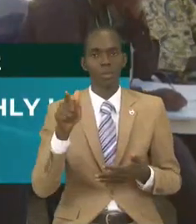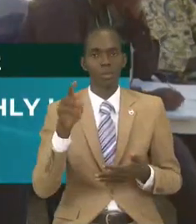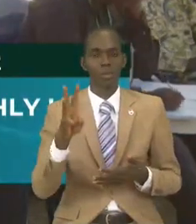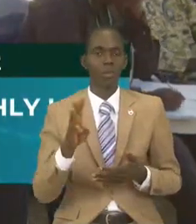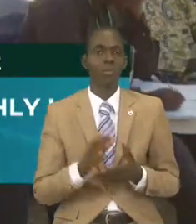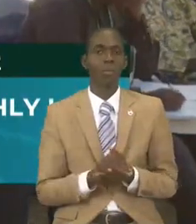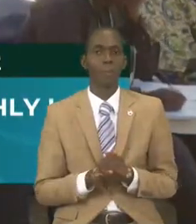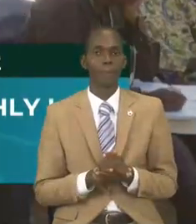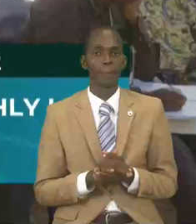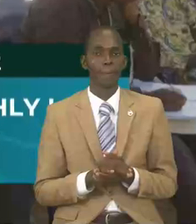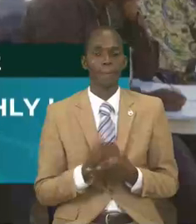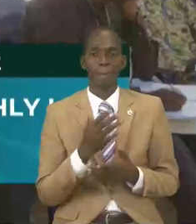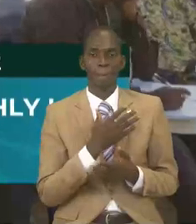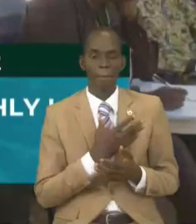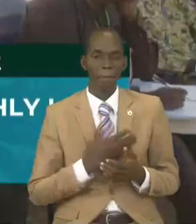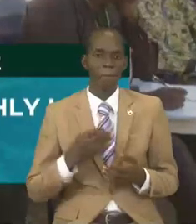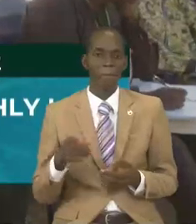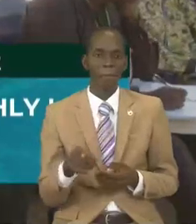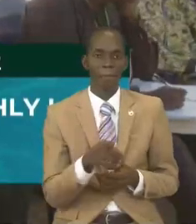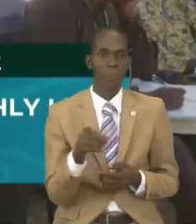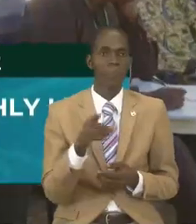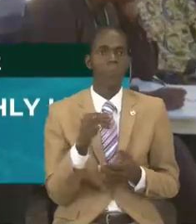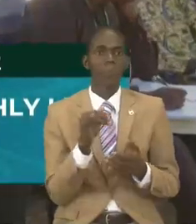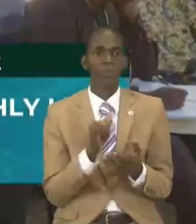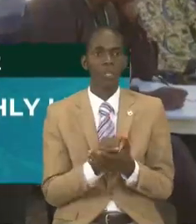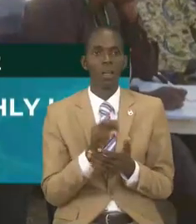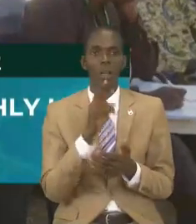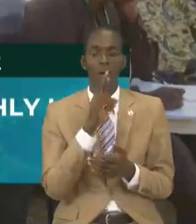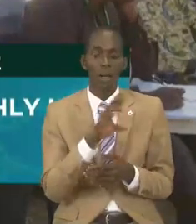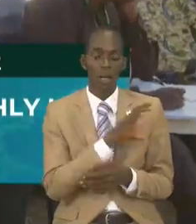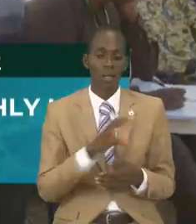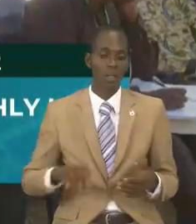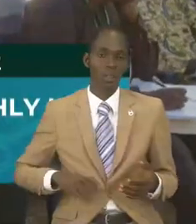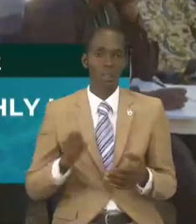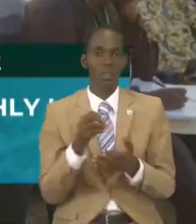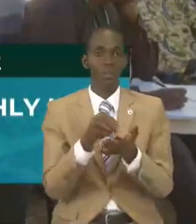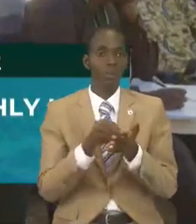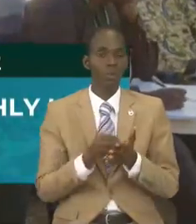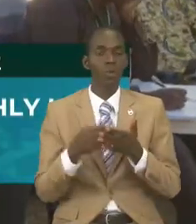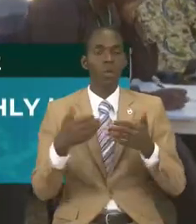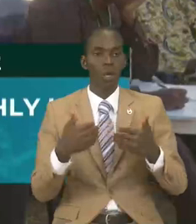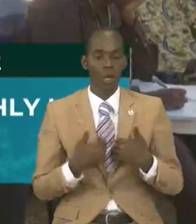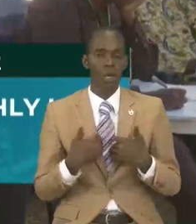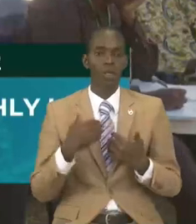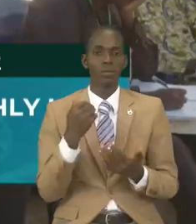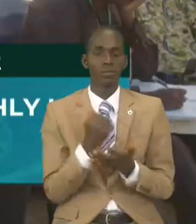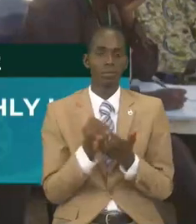24. Ceux qui sont à Jésus-Christ ont crucifié la